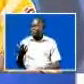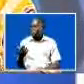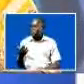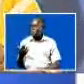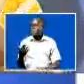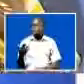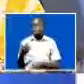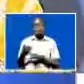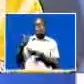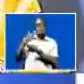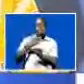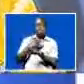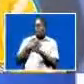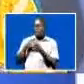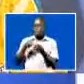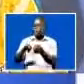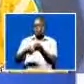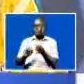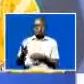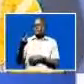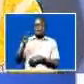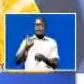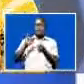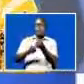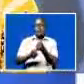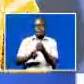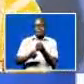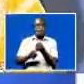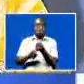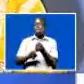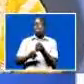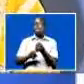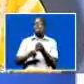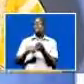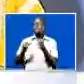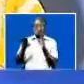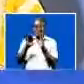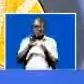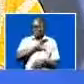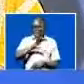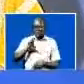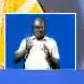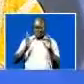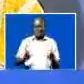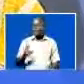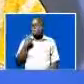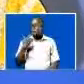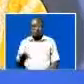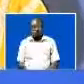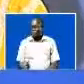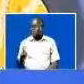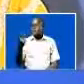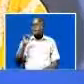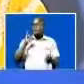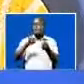ni kama alikuwa anataka kuwa wabibu wa pili. Mm. Na mimi katika Kikristo. Naam. Nataka kusema kabisa mke wa